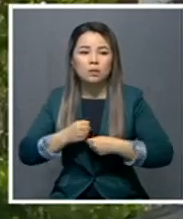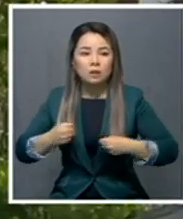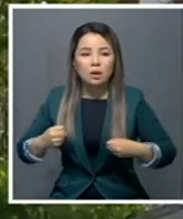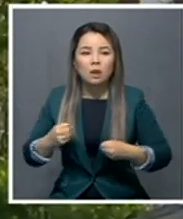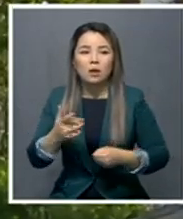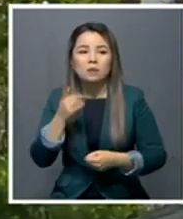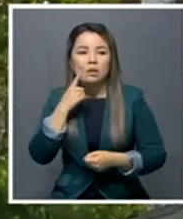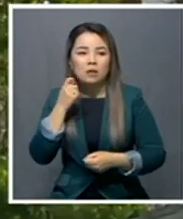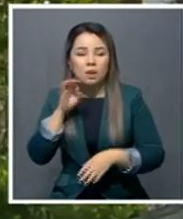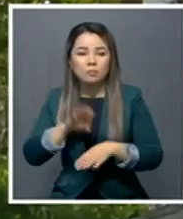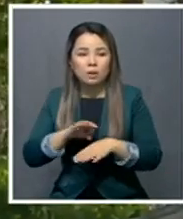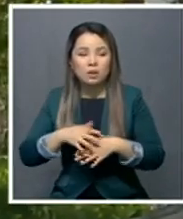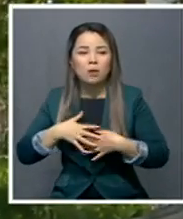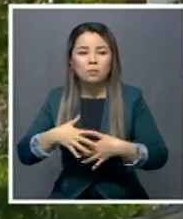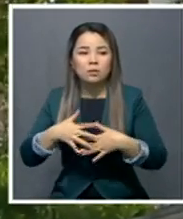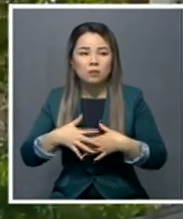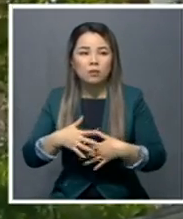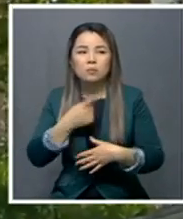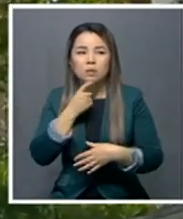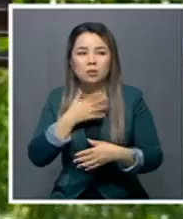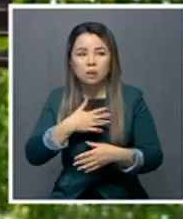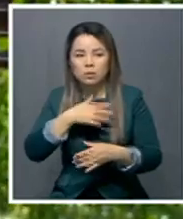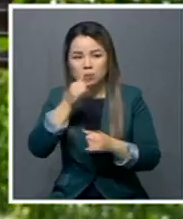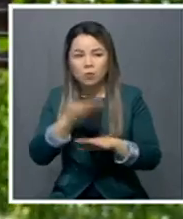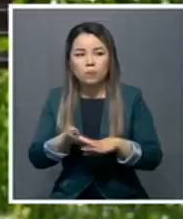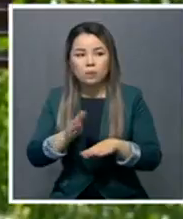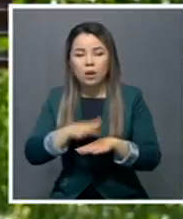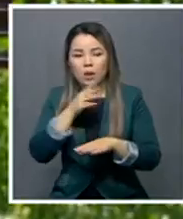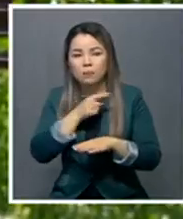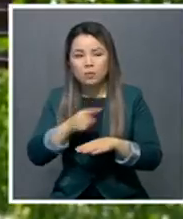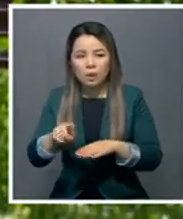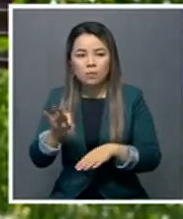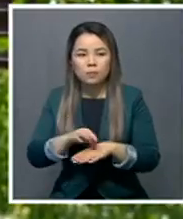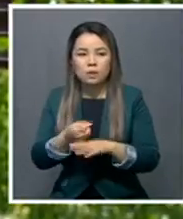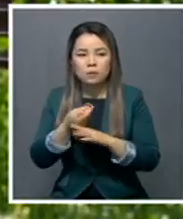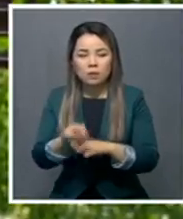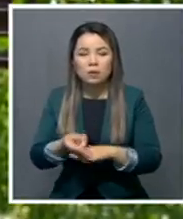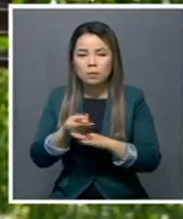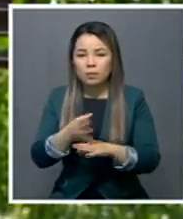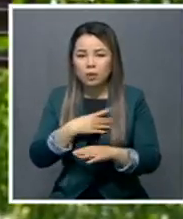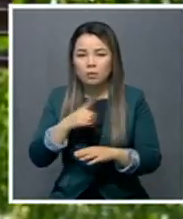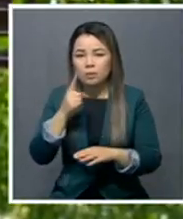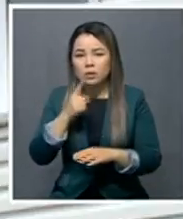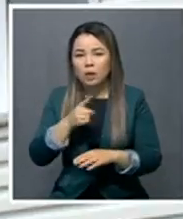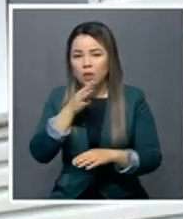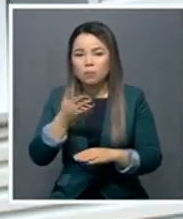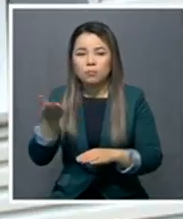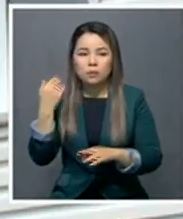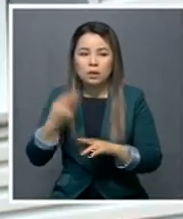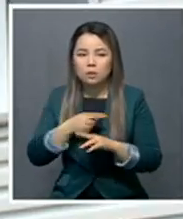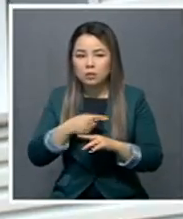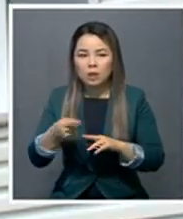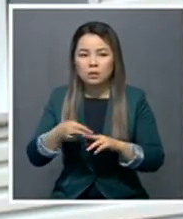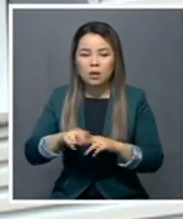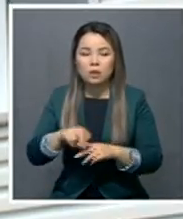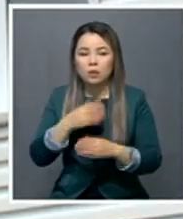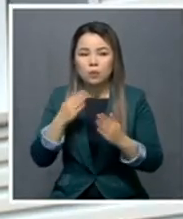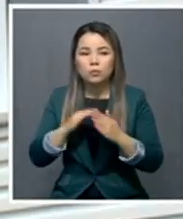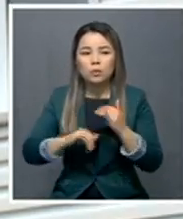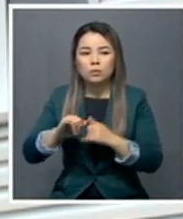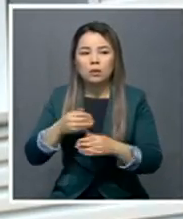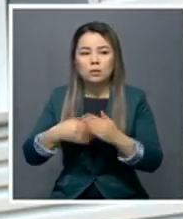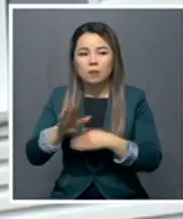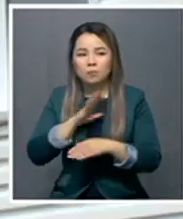сырқаттардың салдарынан өкпесі қабынған. Көптен бері төсек тартып жатқан науқас соңғы 1,5 ай бойы үйінен ешқайда шықпапты. Сондықтан да оның